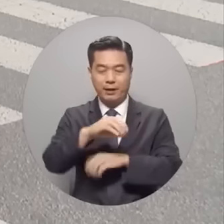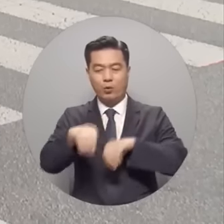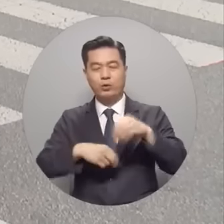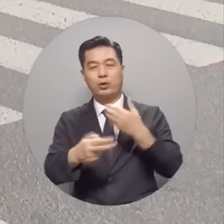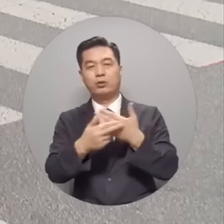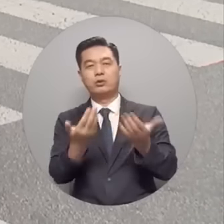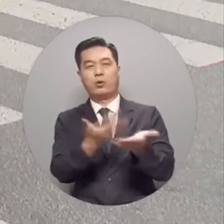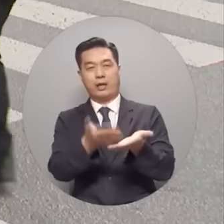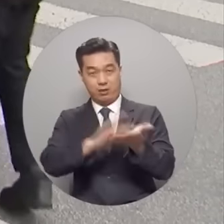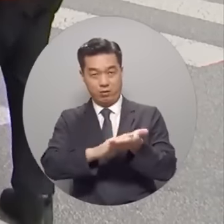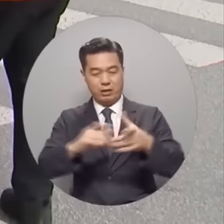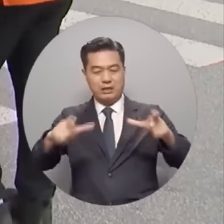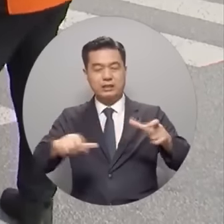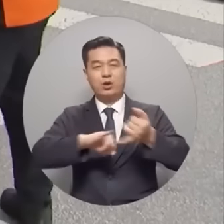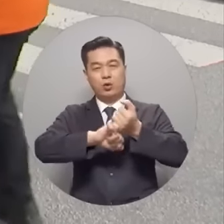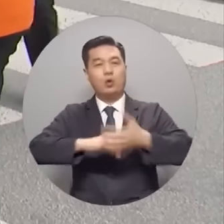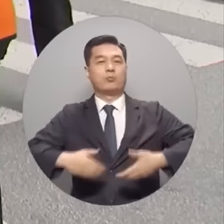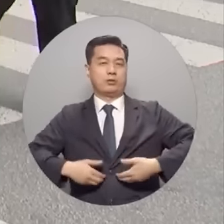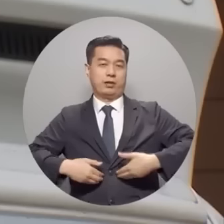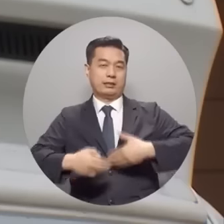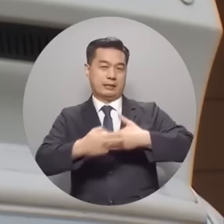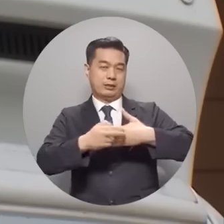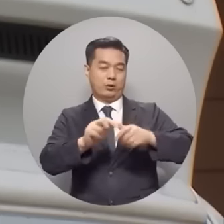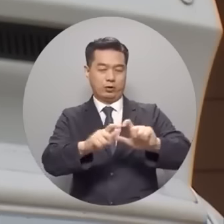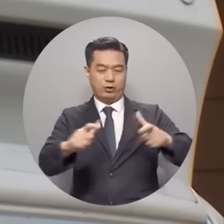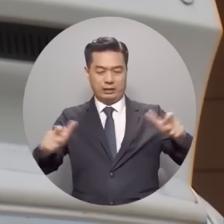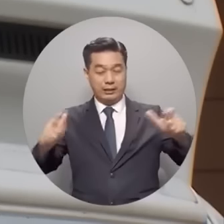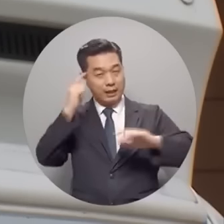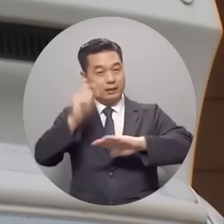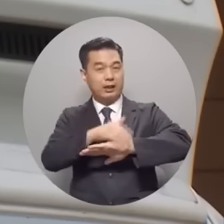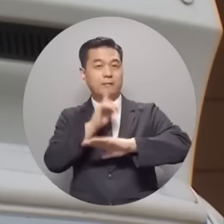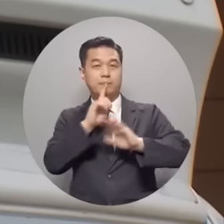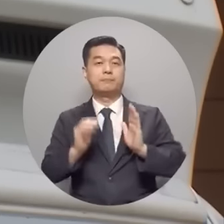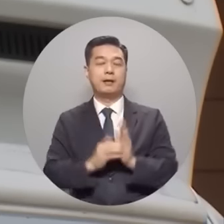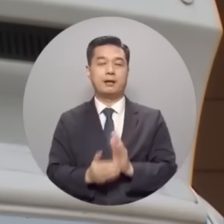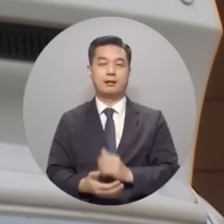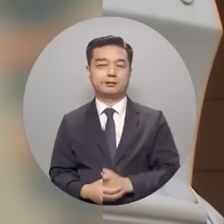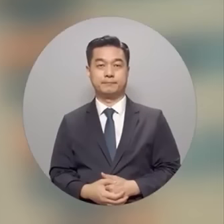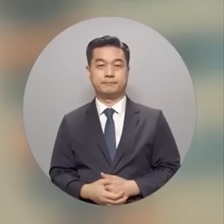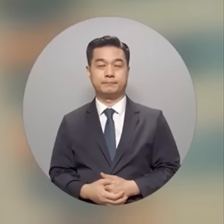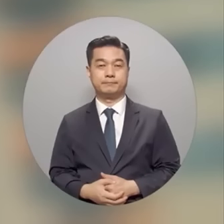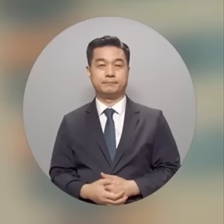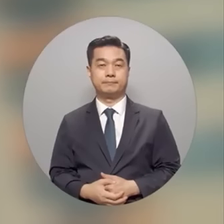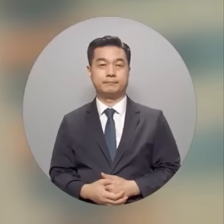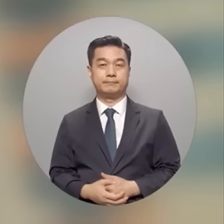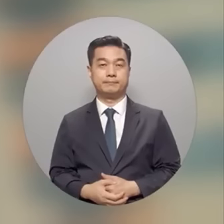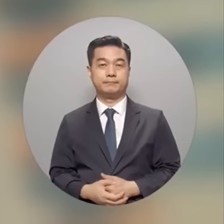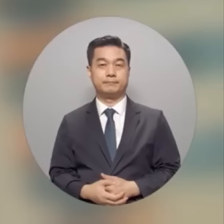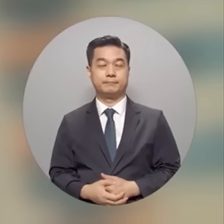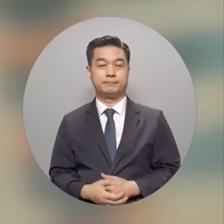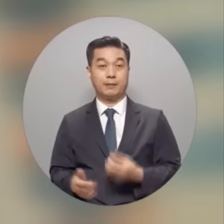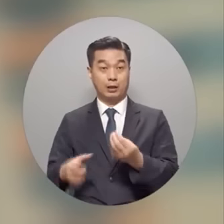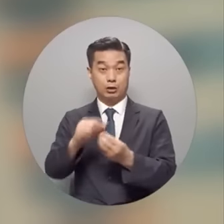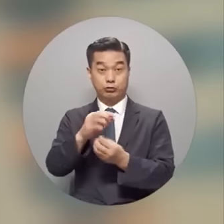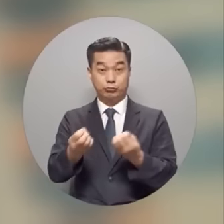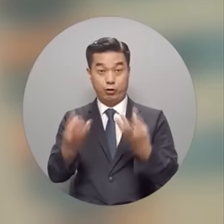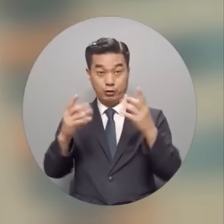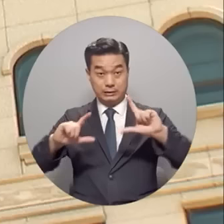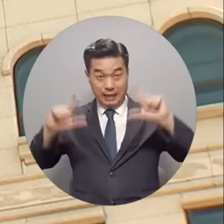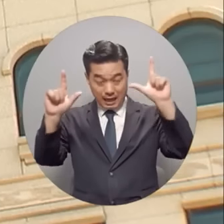의료개혁으로 지역 필수 의료를 확충하겠다고 밝혔습니다. MBC 뉴스 이혜선입니다. 추석 당일인 지난 17일